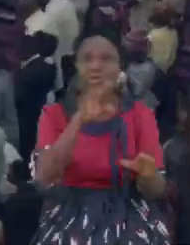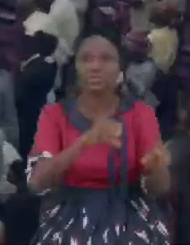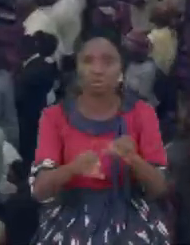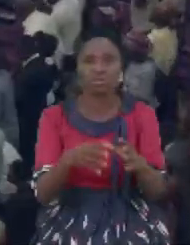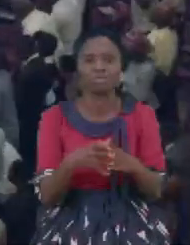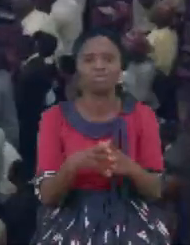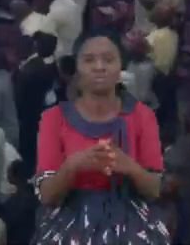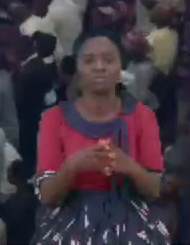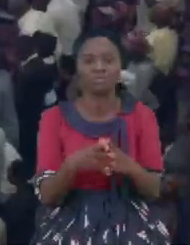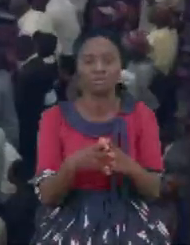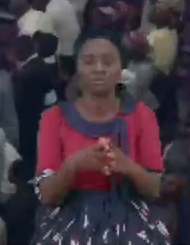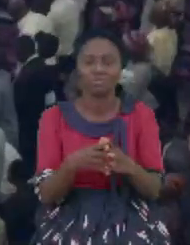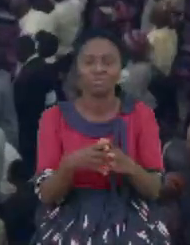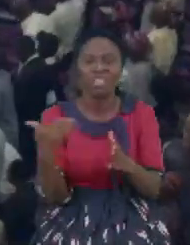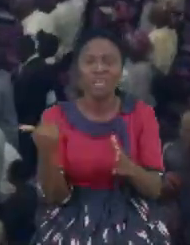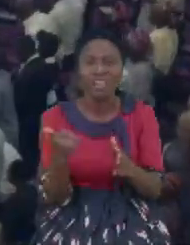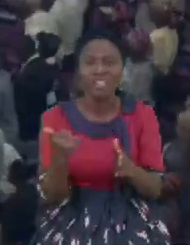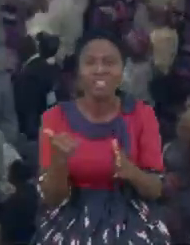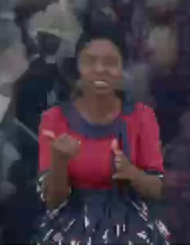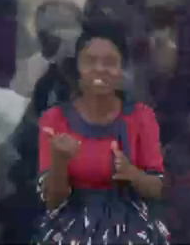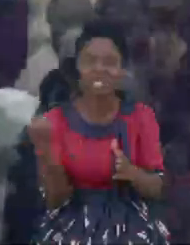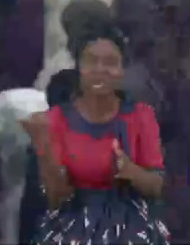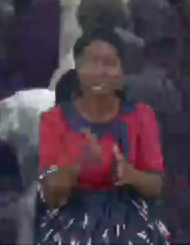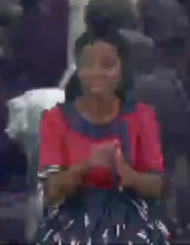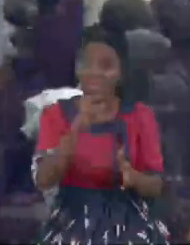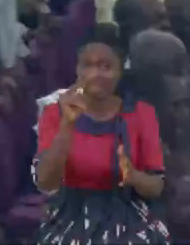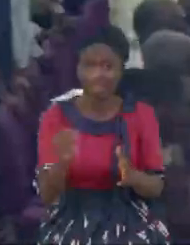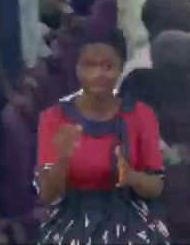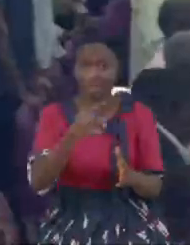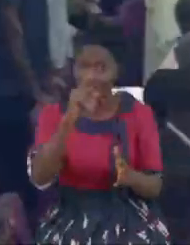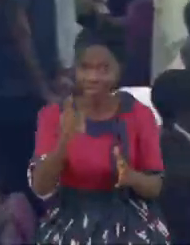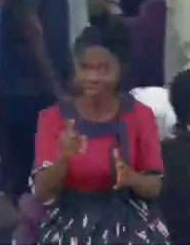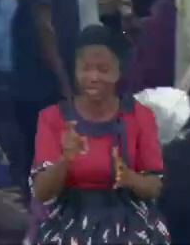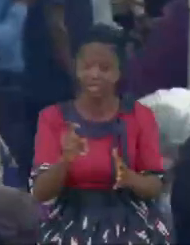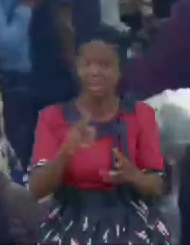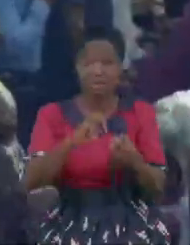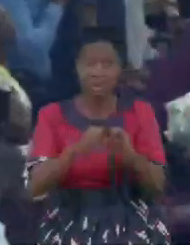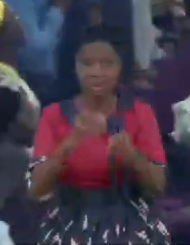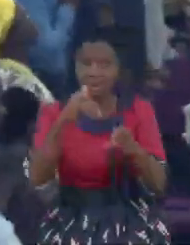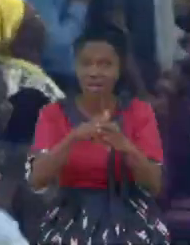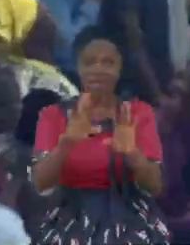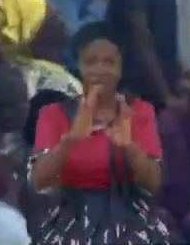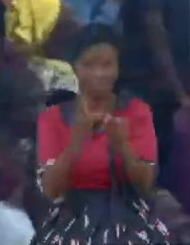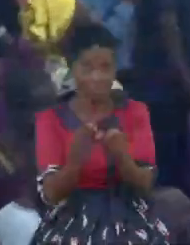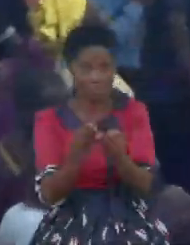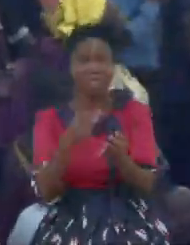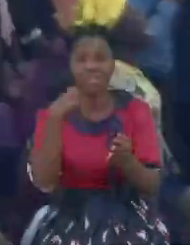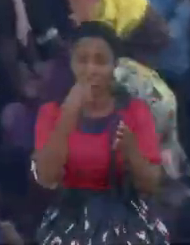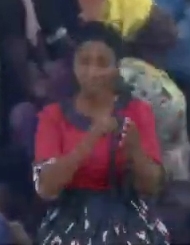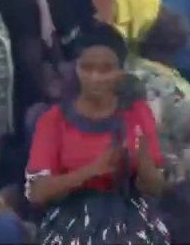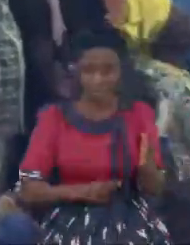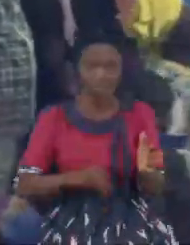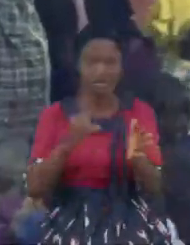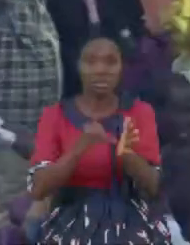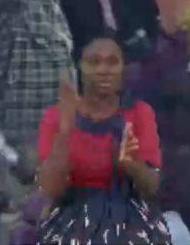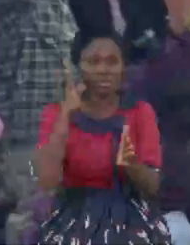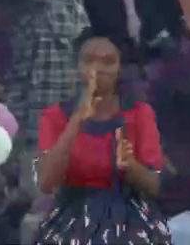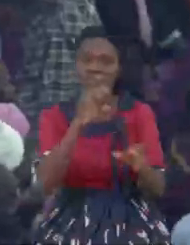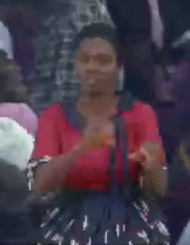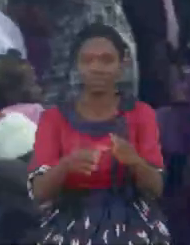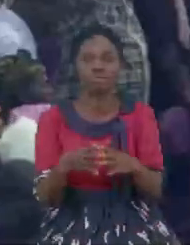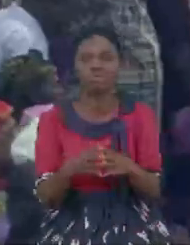fait. Tout besoin dans ta famille, parle au Seigneur, ce sera fait. Ta profession, parle au Seigneur,